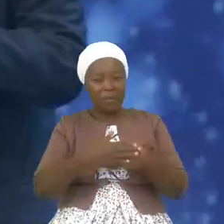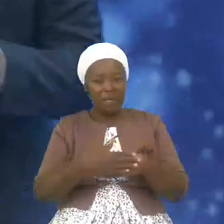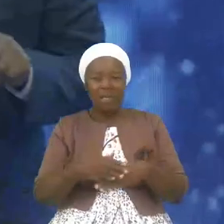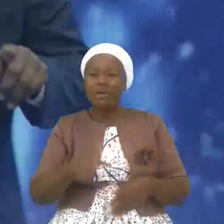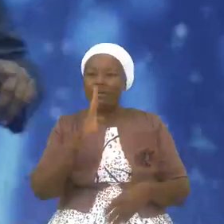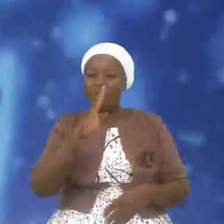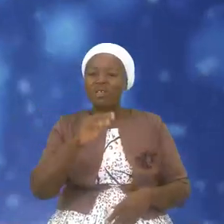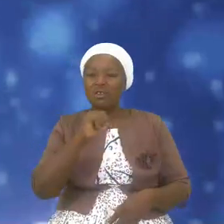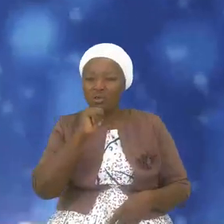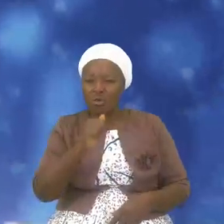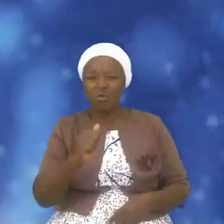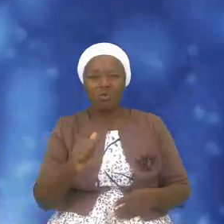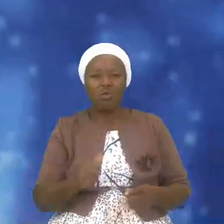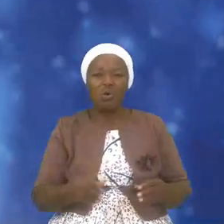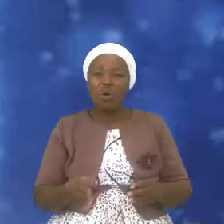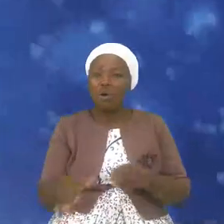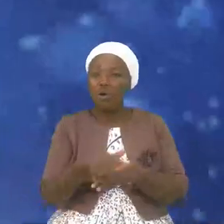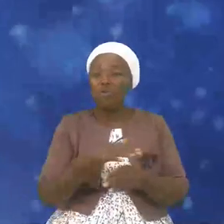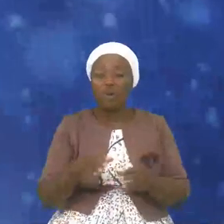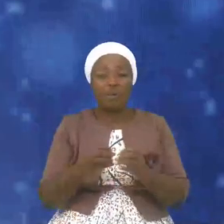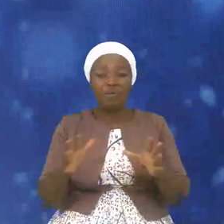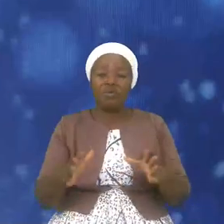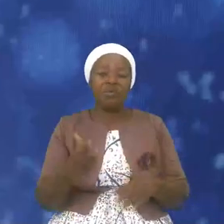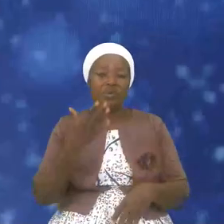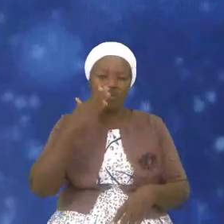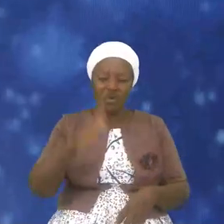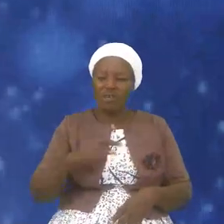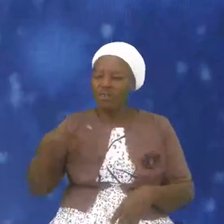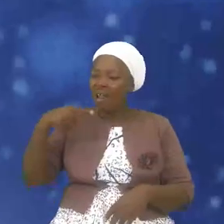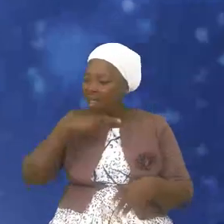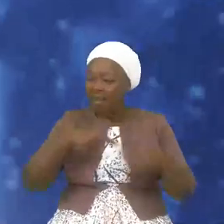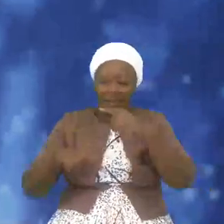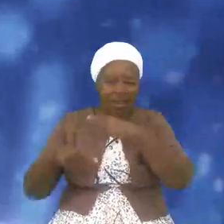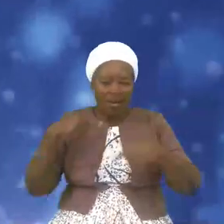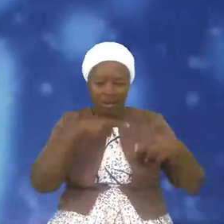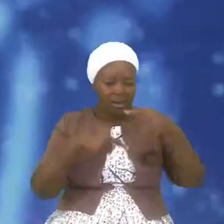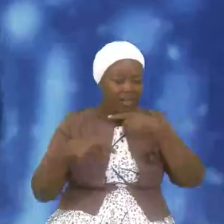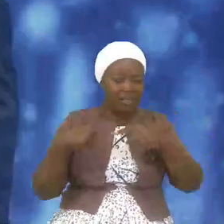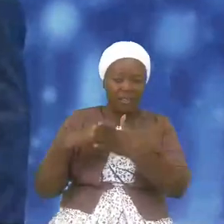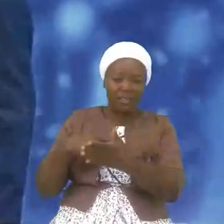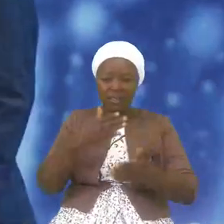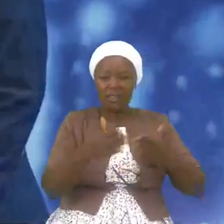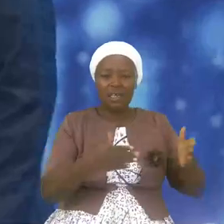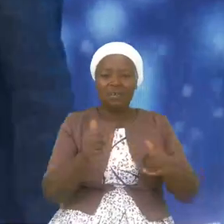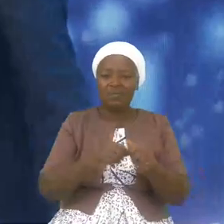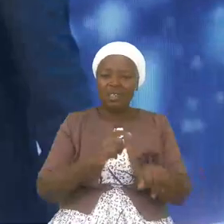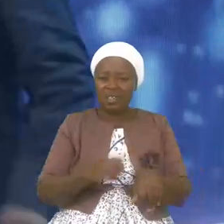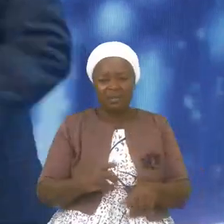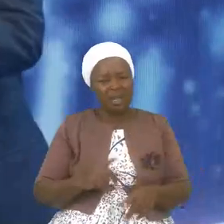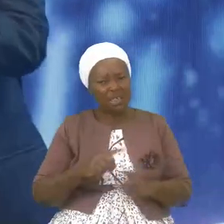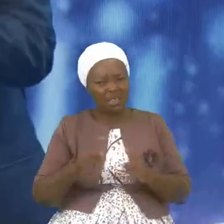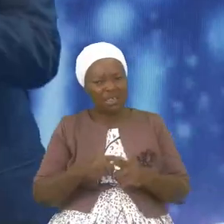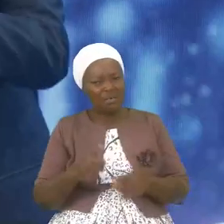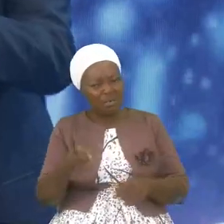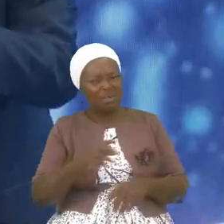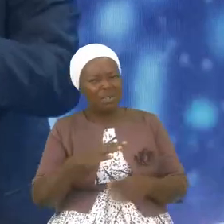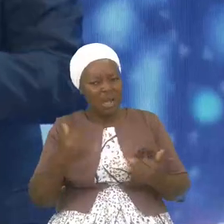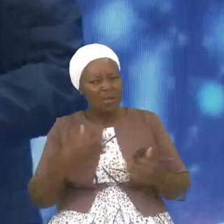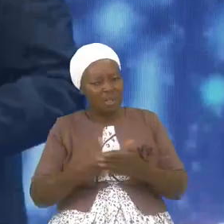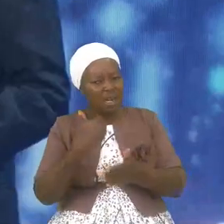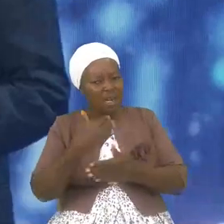à l'excès. Menteur, tu as menti sur le compte de ceci, tu as menti sur ceci. Et maintenant, le mensonge prochain